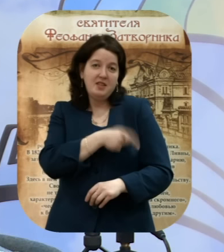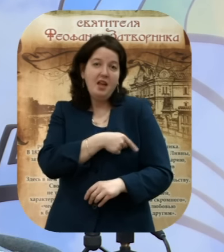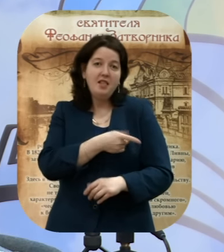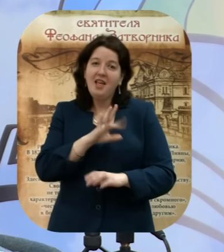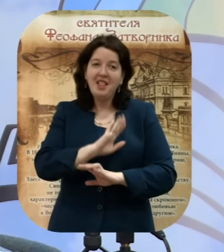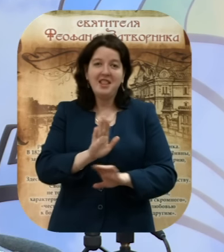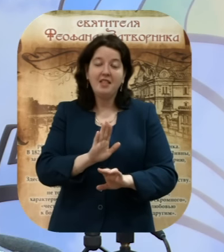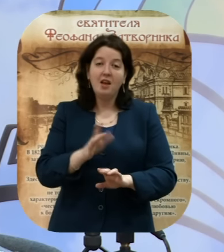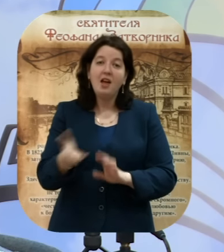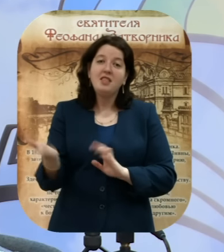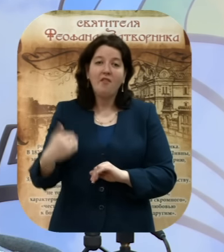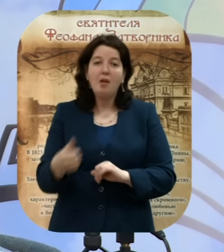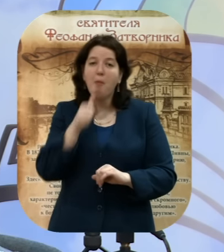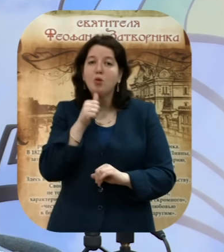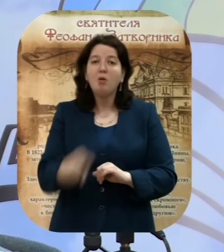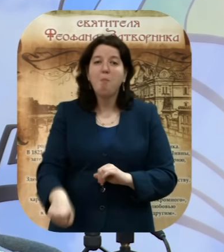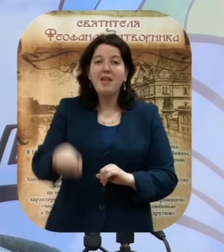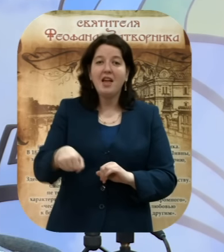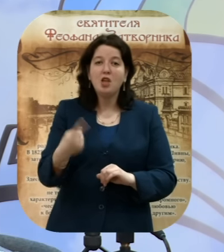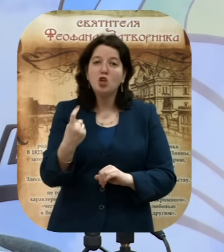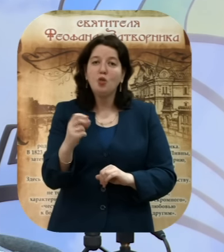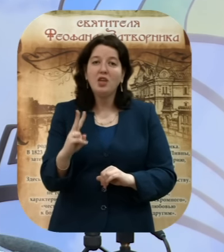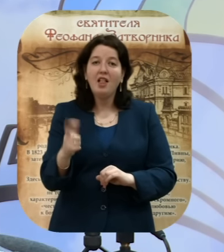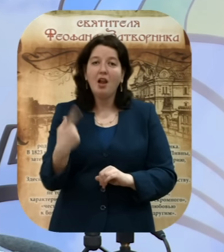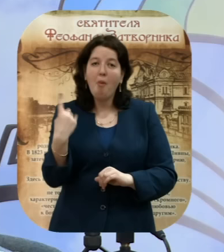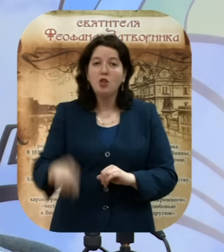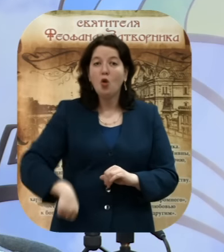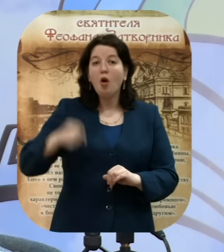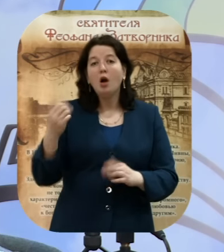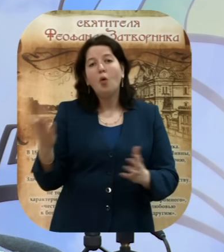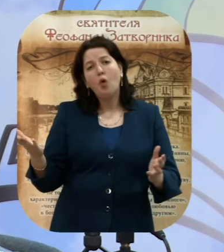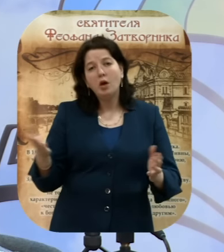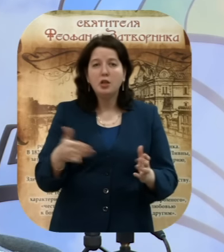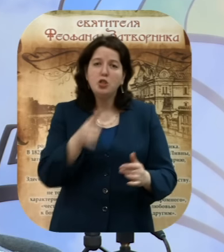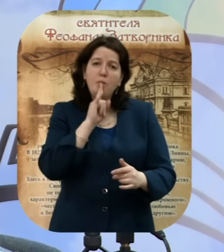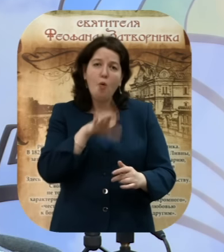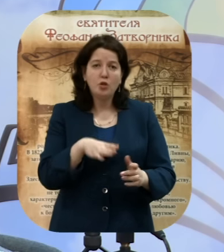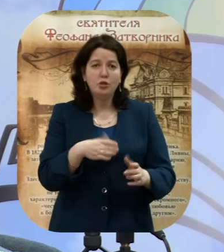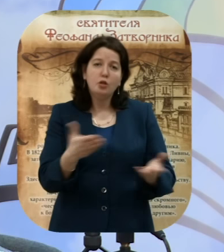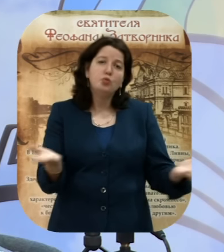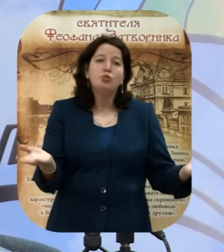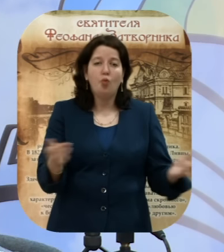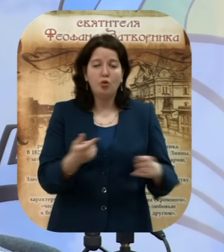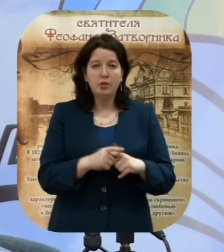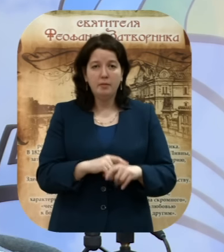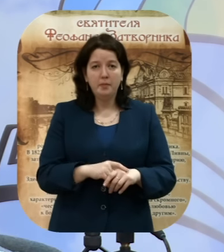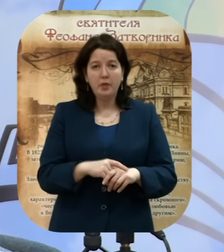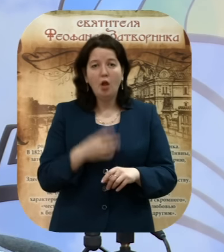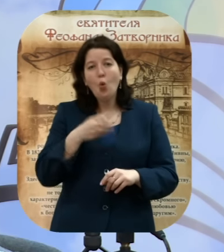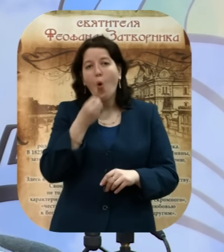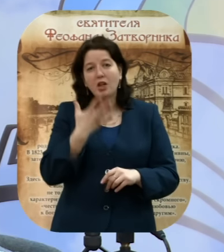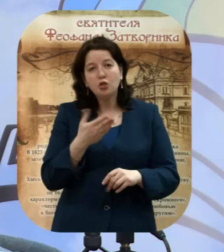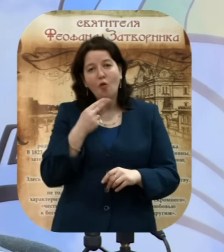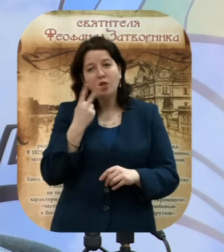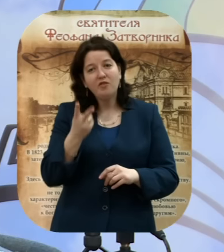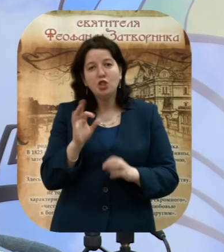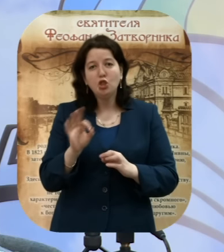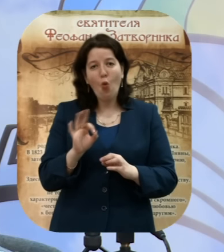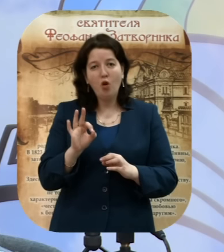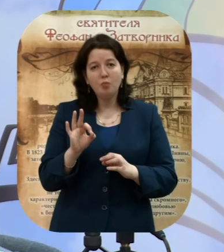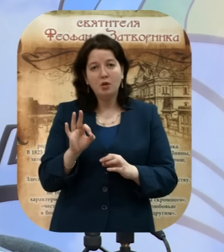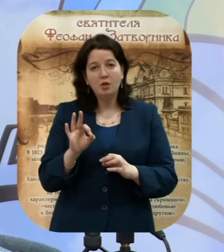Ну-ка, давай, поднимай. Поднимай 100 килограмм одной рукой. Ах, не можешь, голубчик. Ну, хорошо, вот видишь нормы,